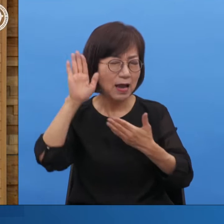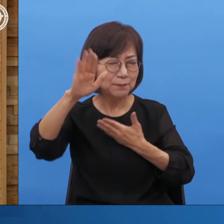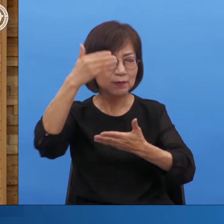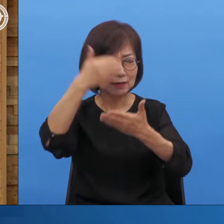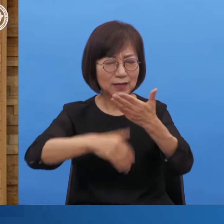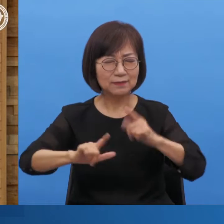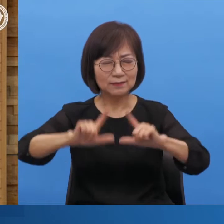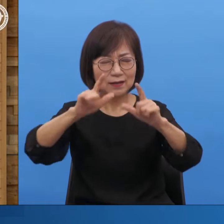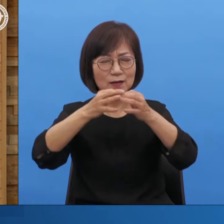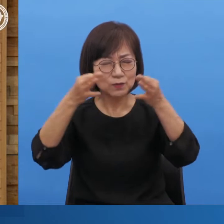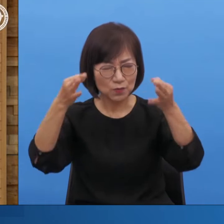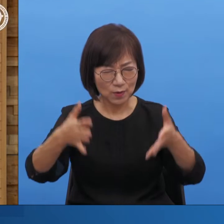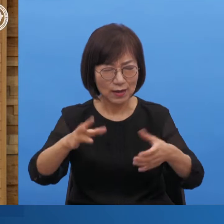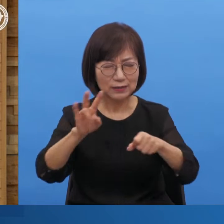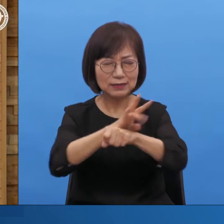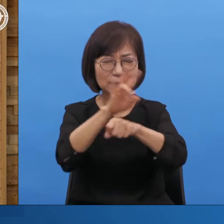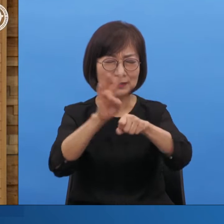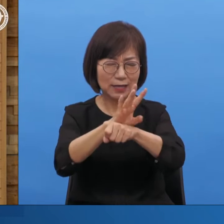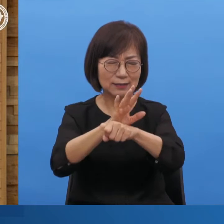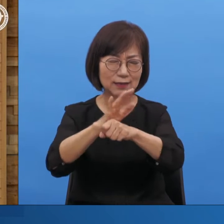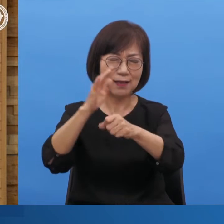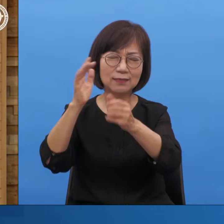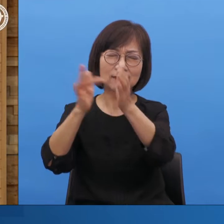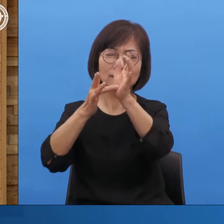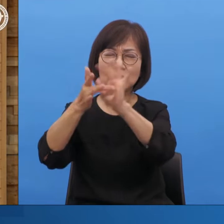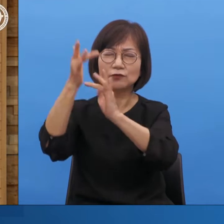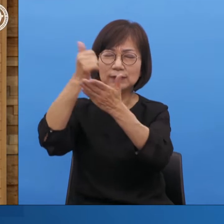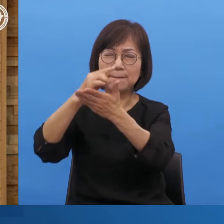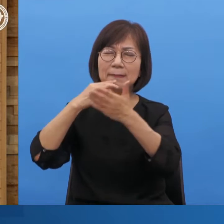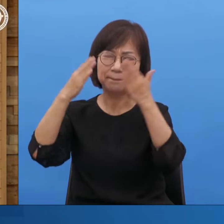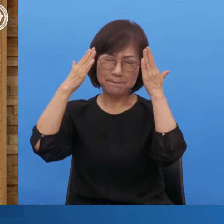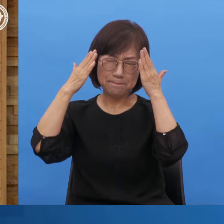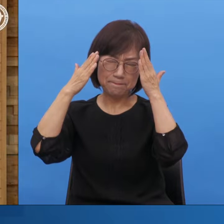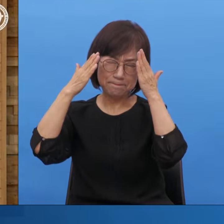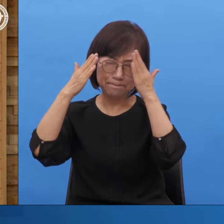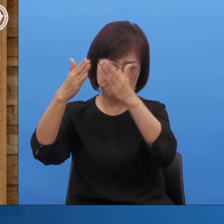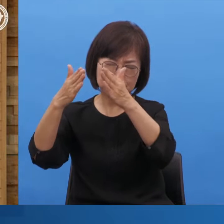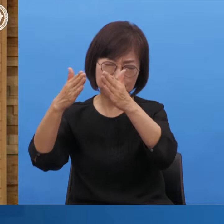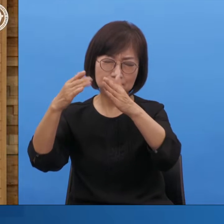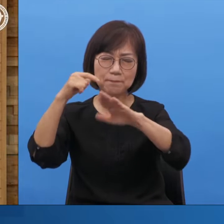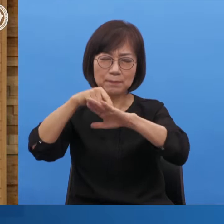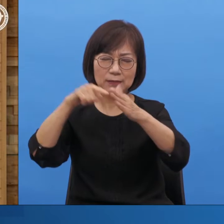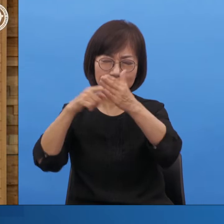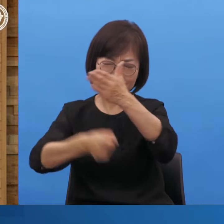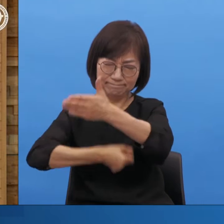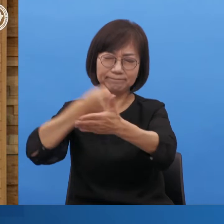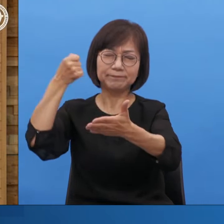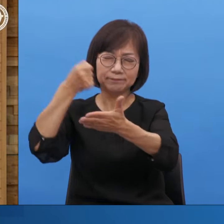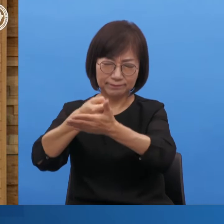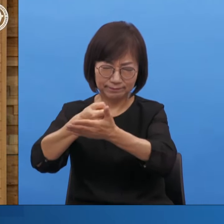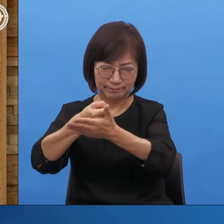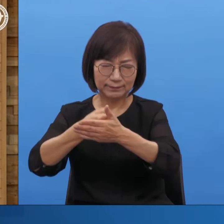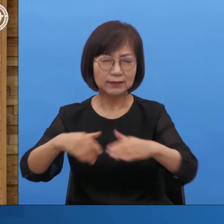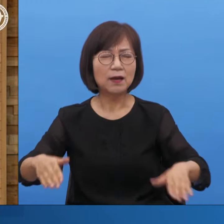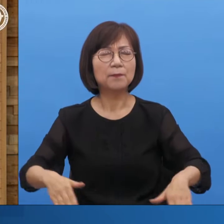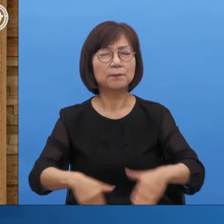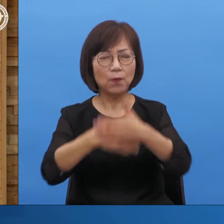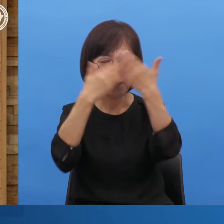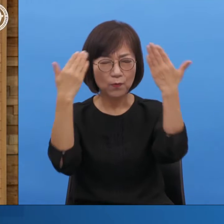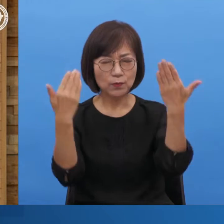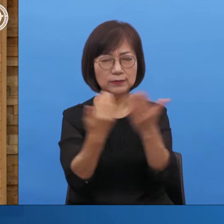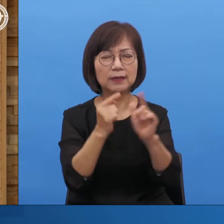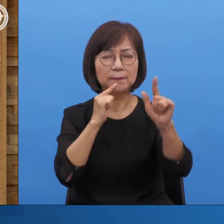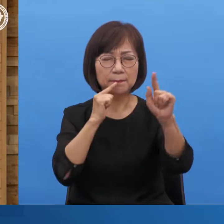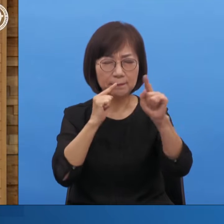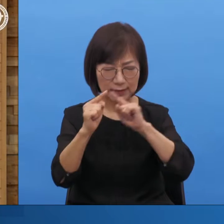예수만 바라보길 다짐하며 이 모든 것 예수 그리스도의 이름으로 기도드리옵나이다. We give thanks to the triune God who is